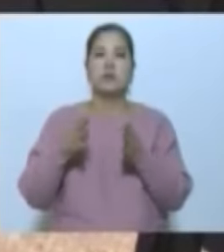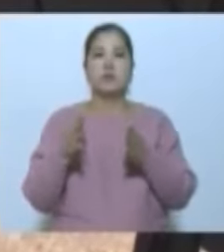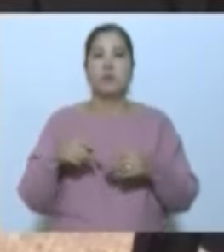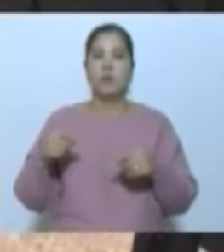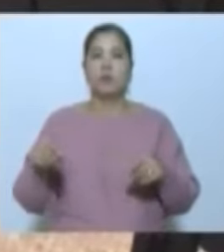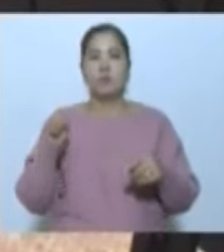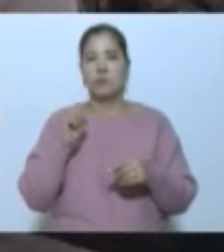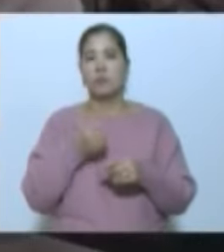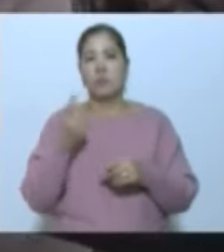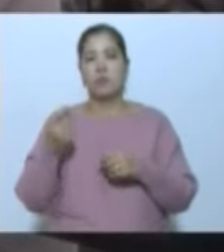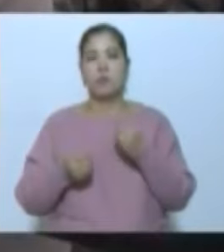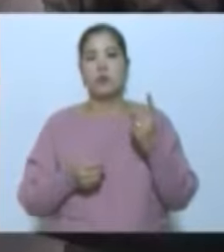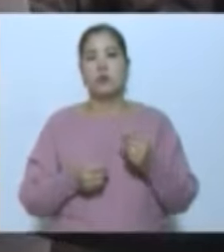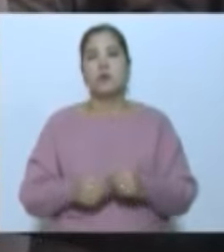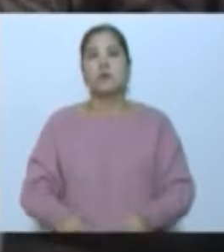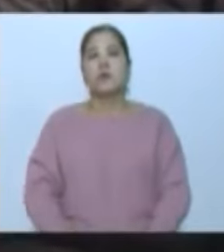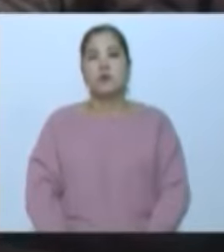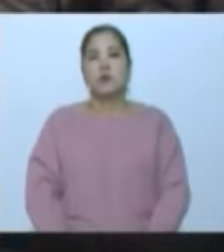бомбу.